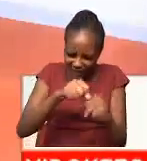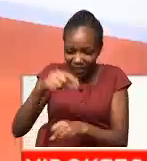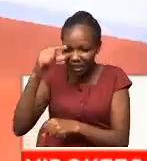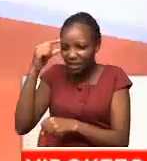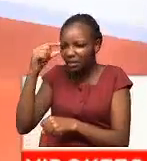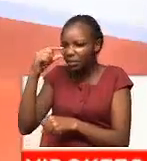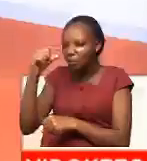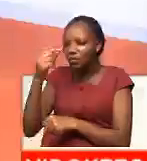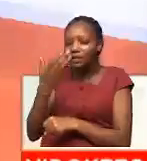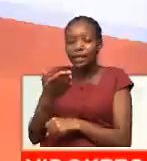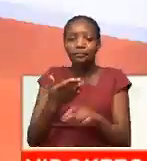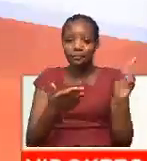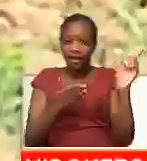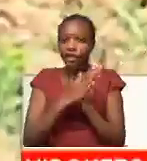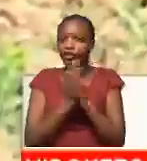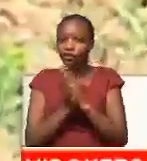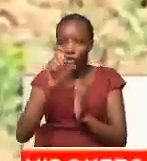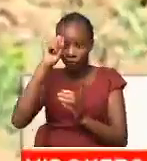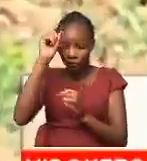Kare ana taarifa hiyo.